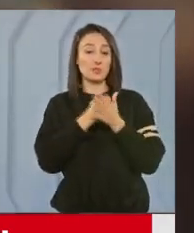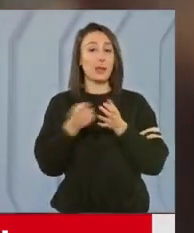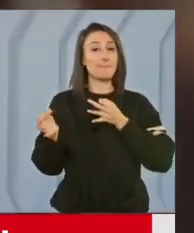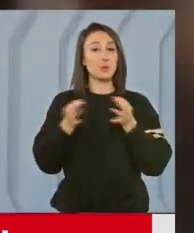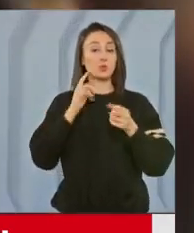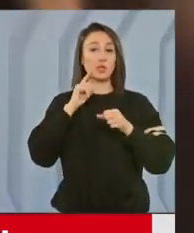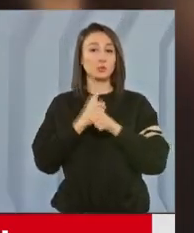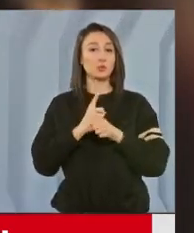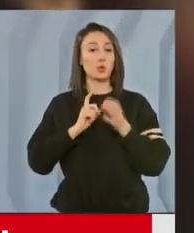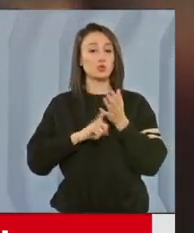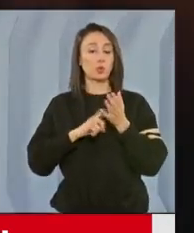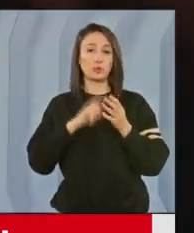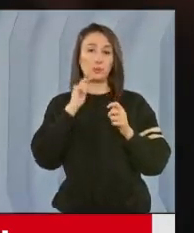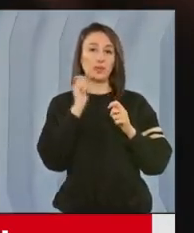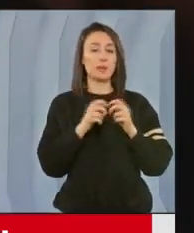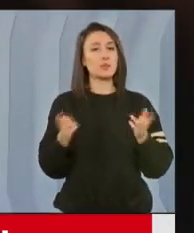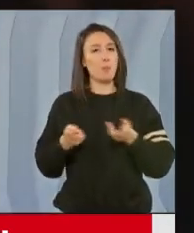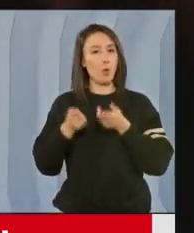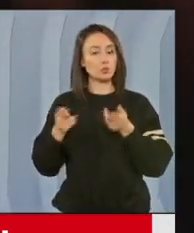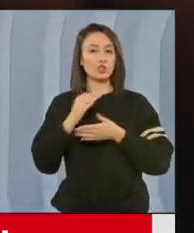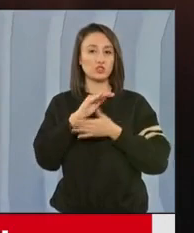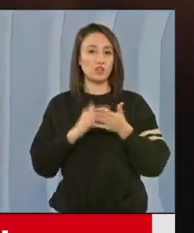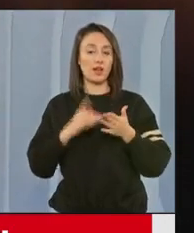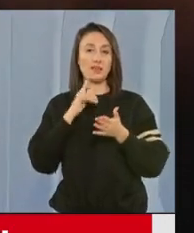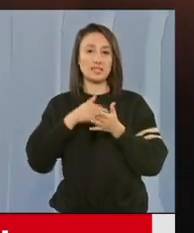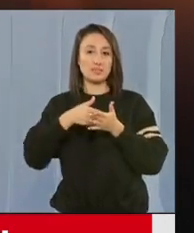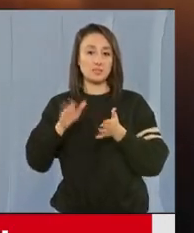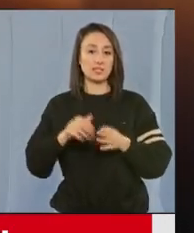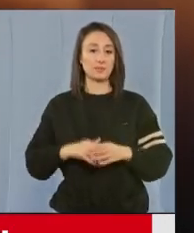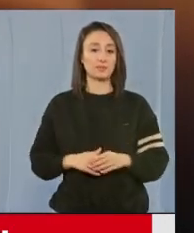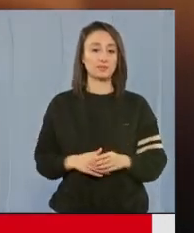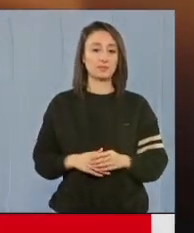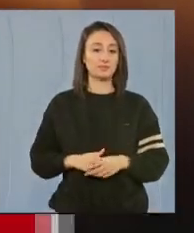dispusă solicitând o pedeapsă Mai blândă cererea a fost respinsă